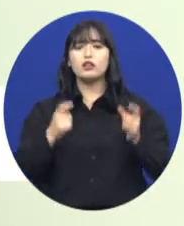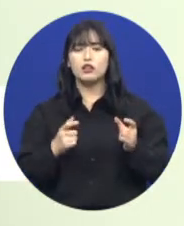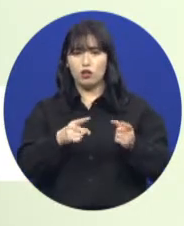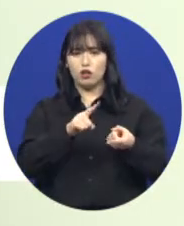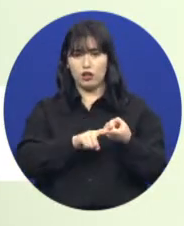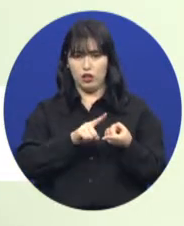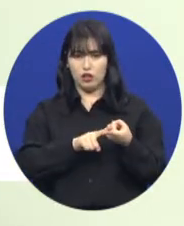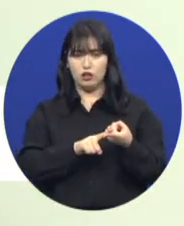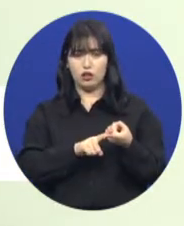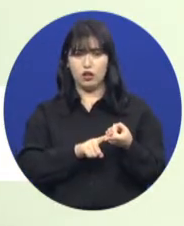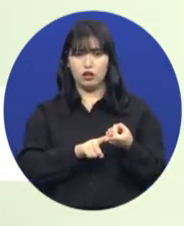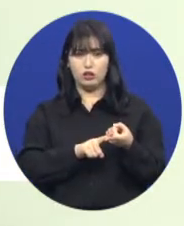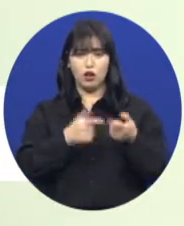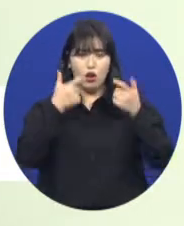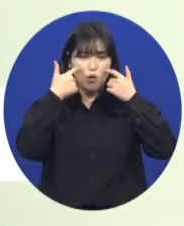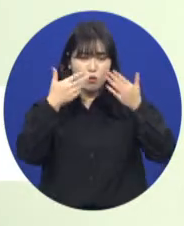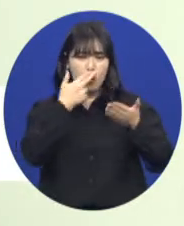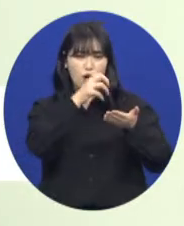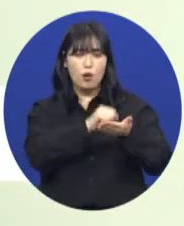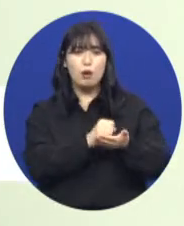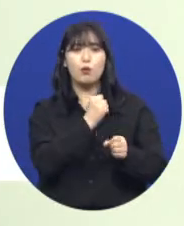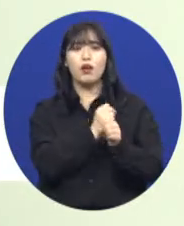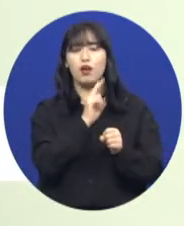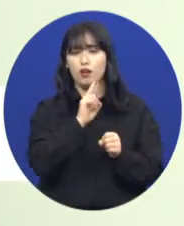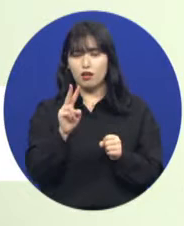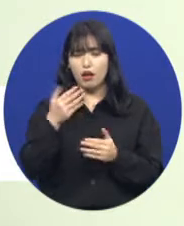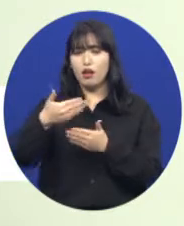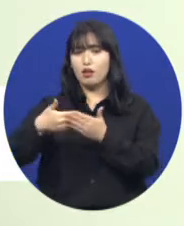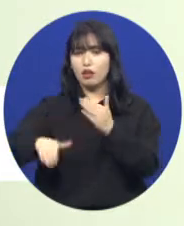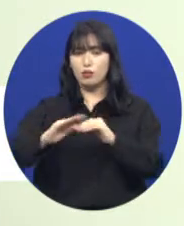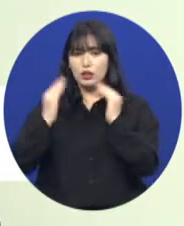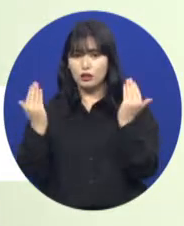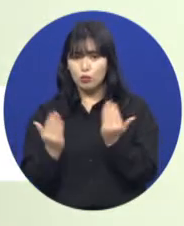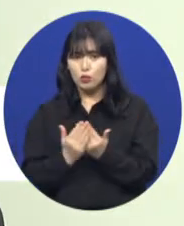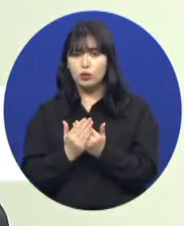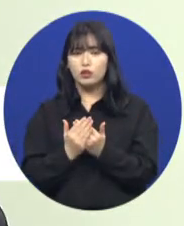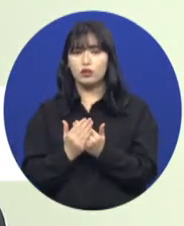지역이다라는 것을 확보를 해야만 나머지 모든